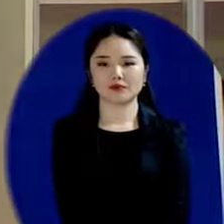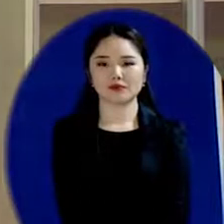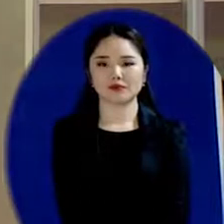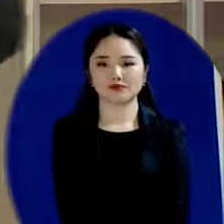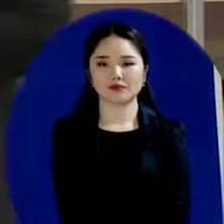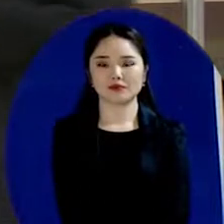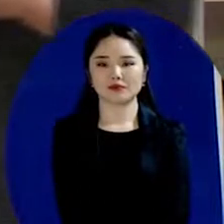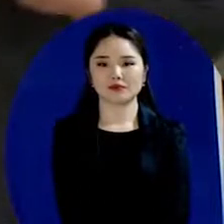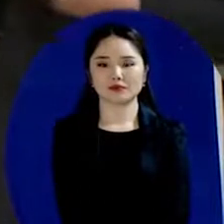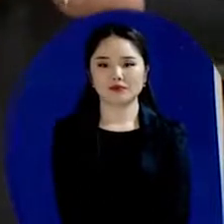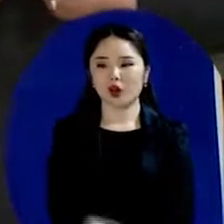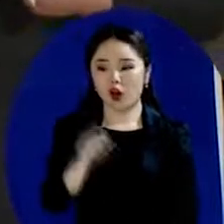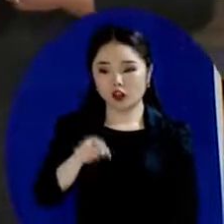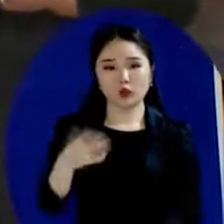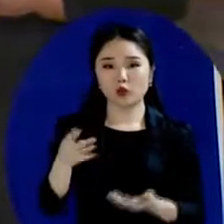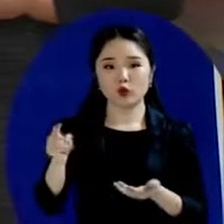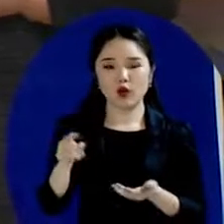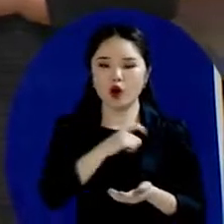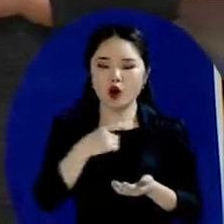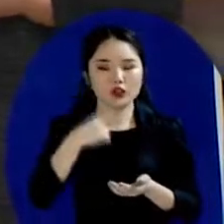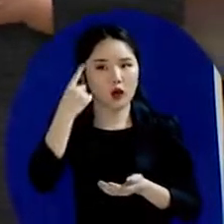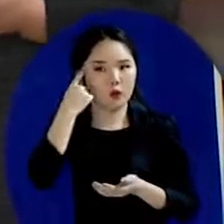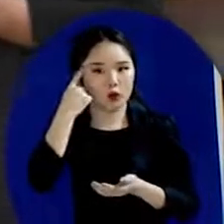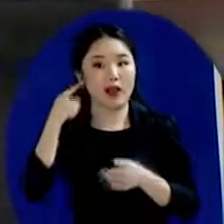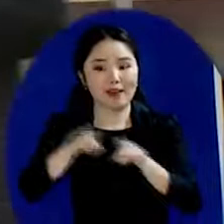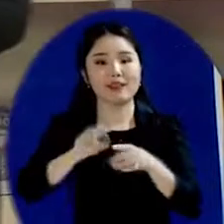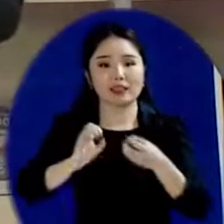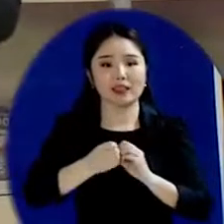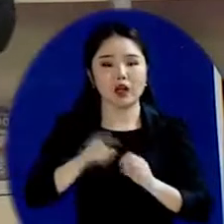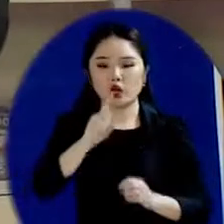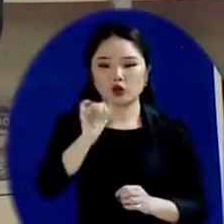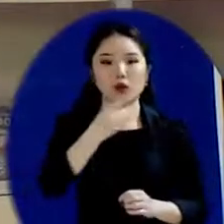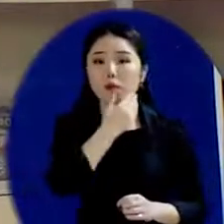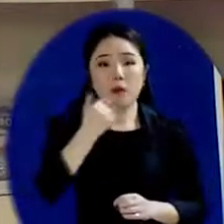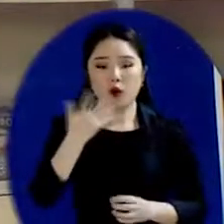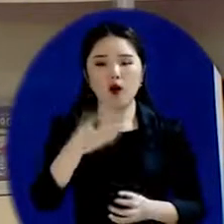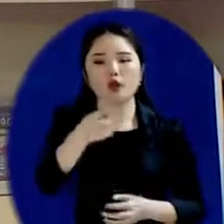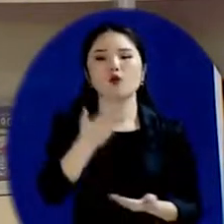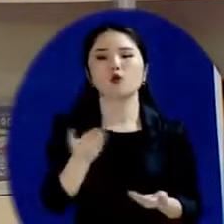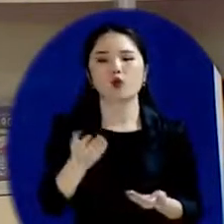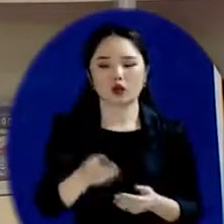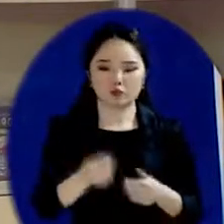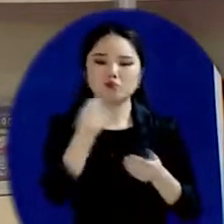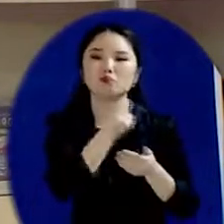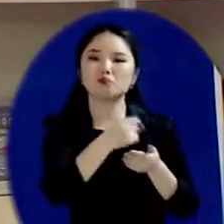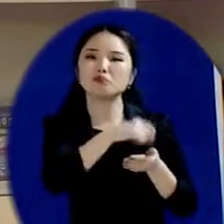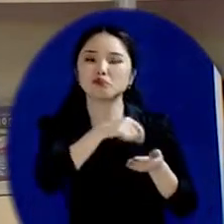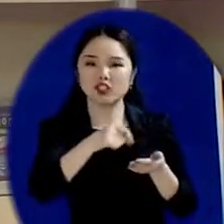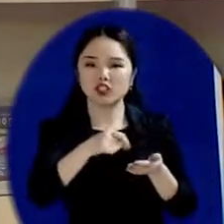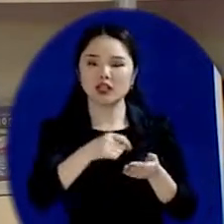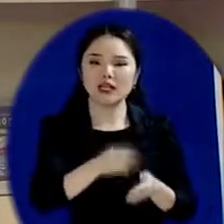За одоо юу нэг та бүхэн өөртөө ангилаад та нарт энэ зурганд байхгүй байгаа учраас энд шар,